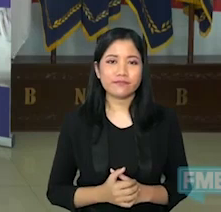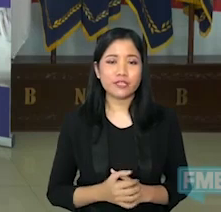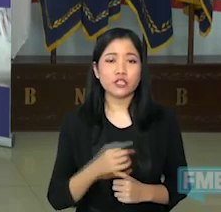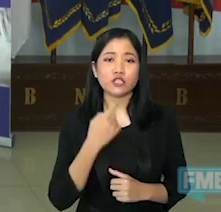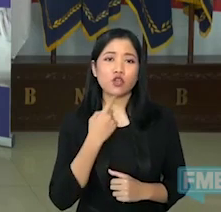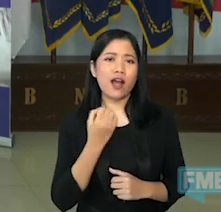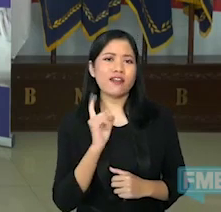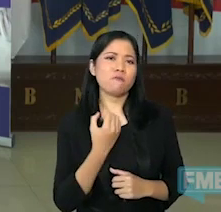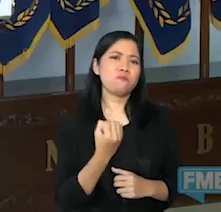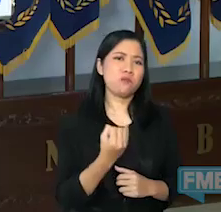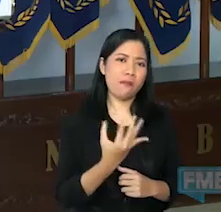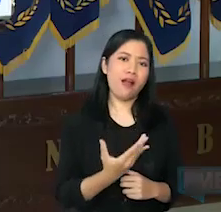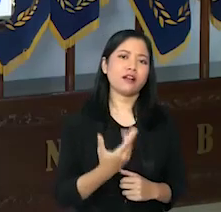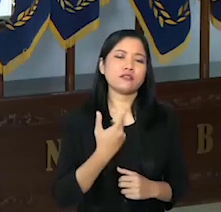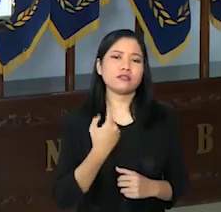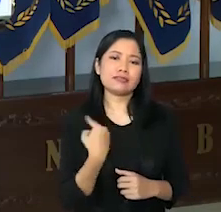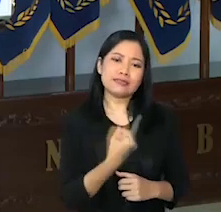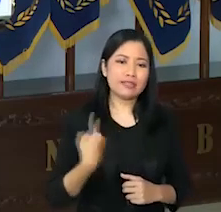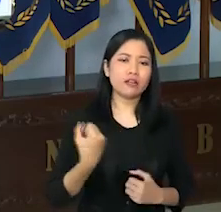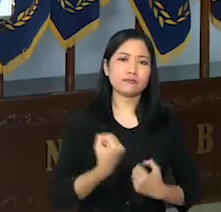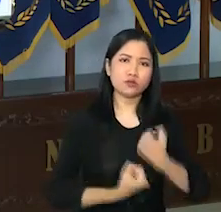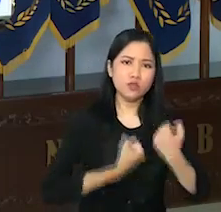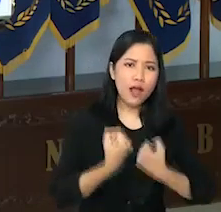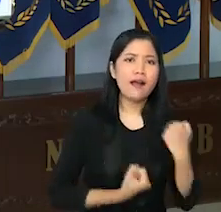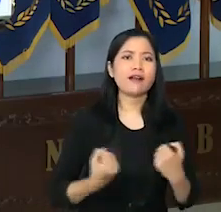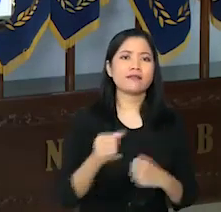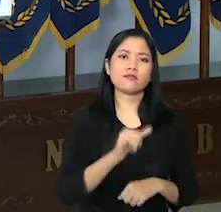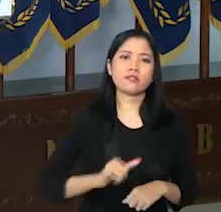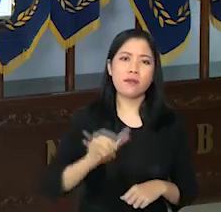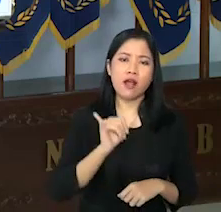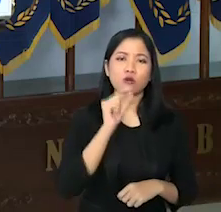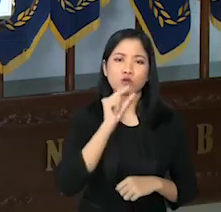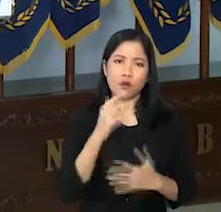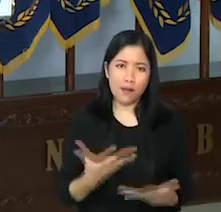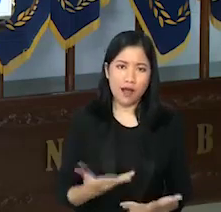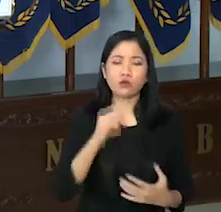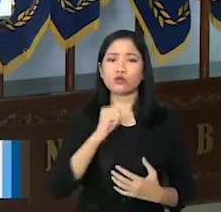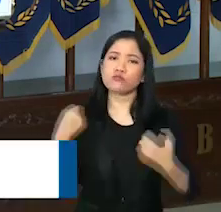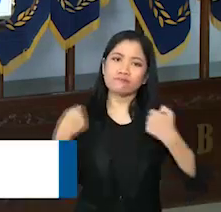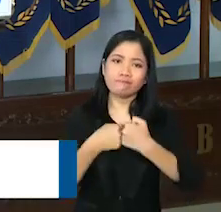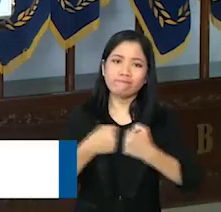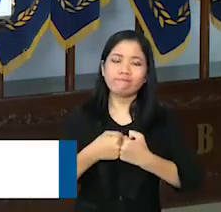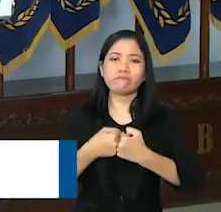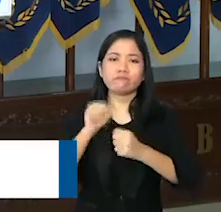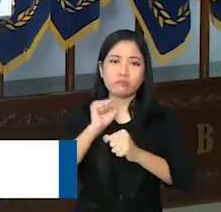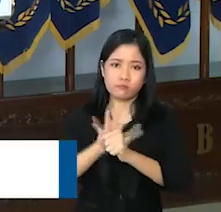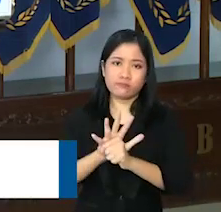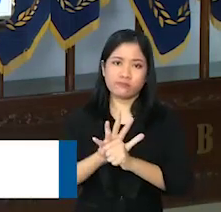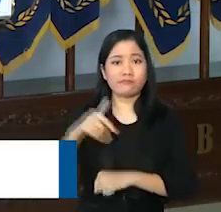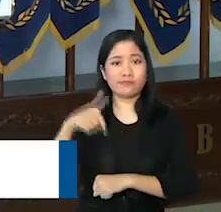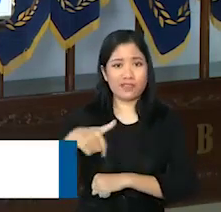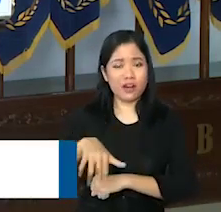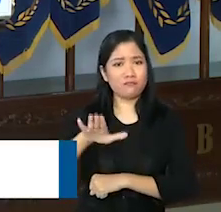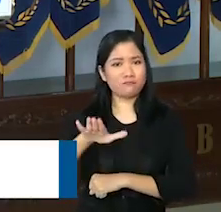Hai hal terkait dengan upaya kita bersama untuk memerangi copied 19 yang